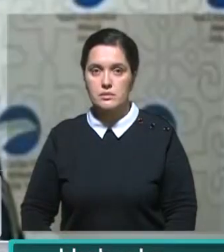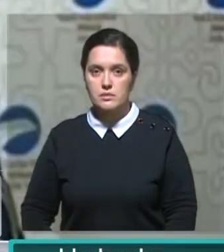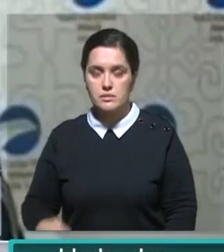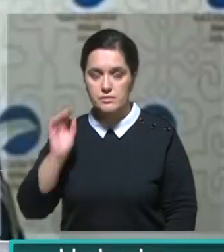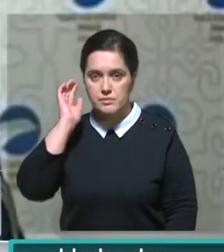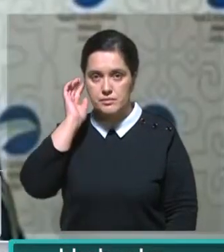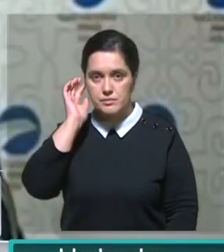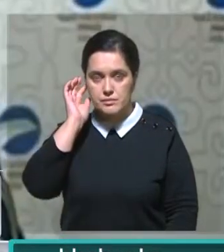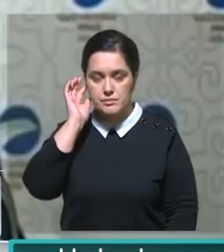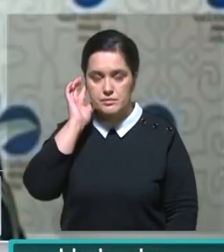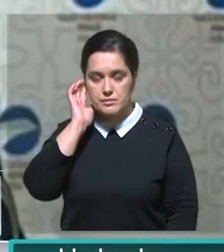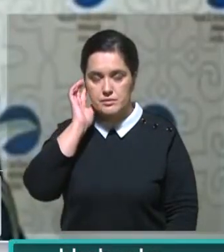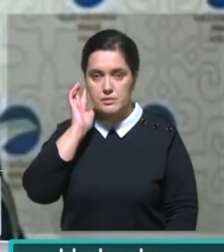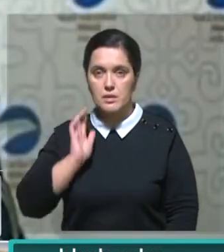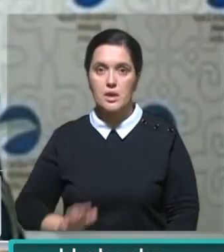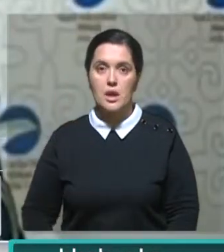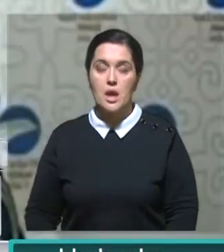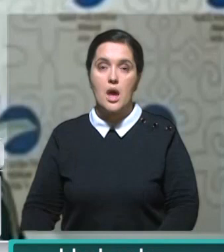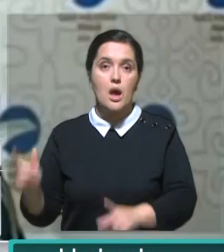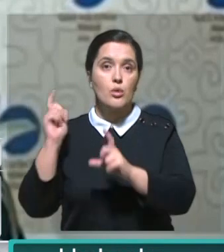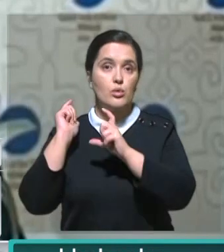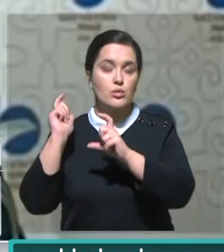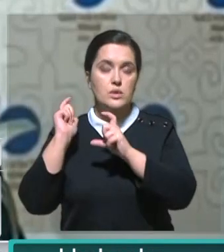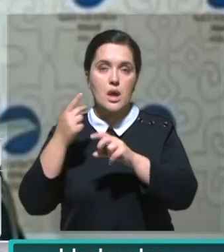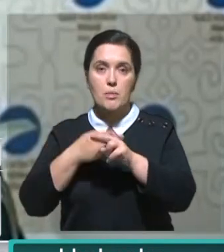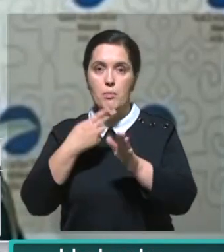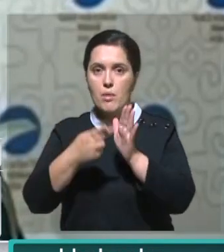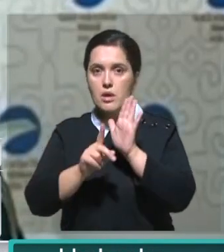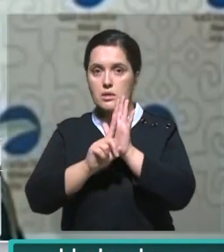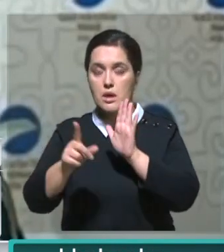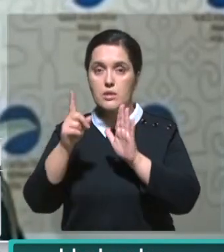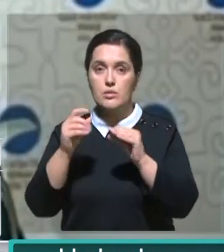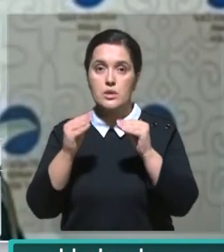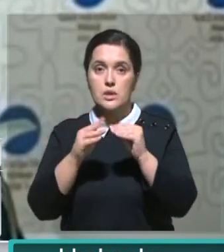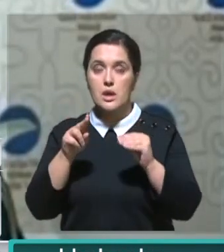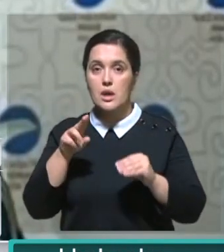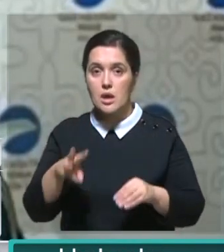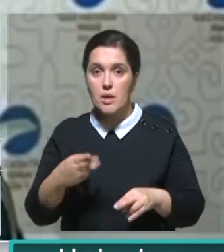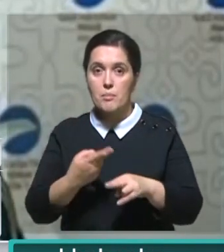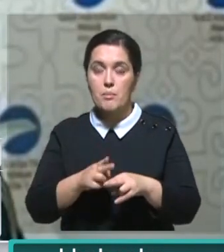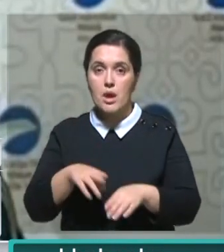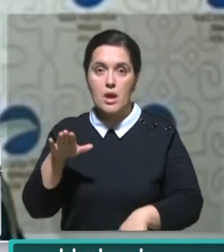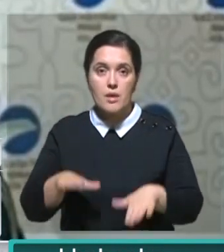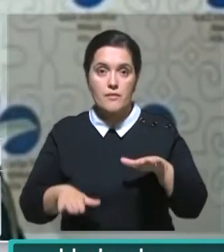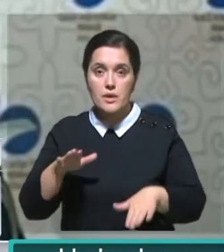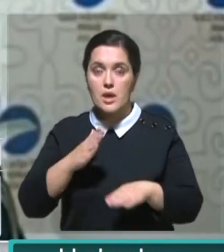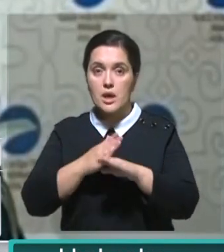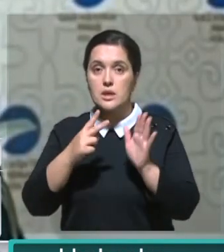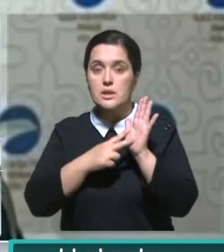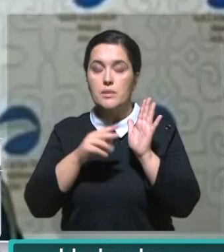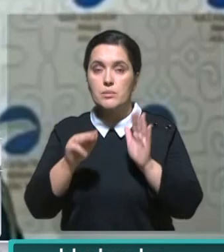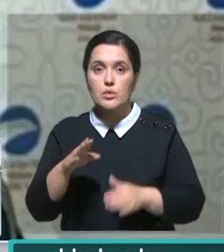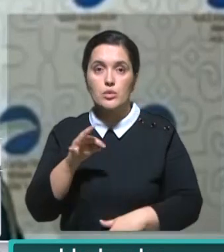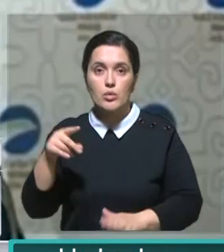Грузовые поезда следуют на отдельных участках до 110 км в час. Формируются весом, превышающим 7000